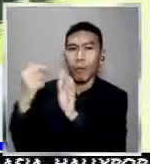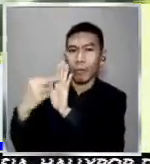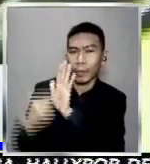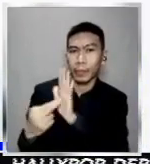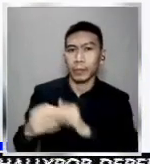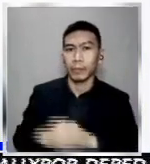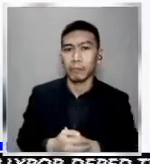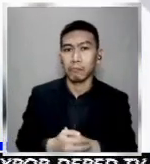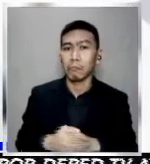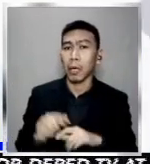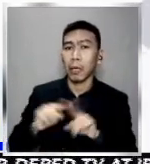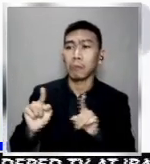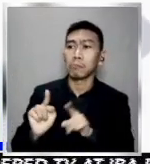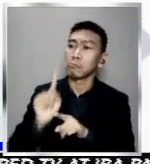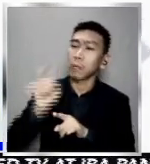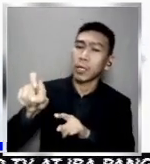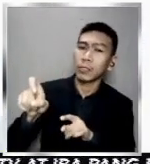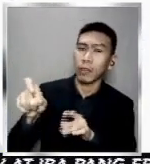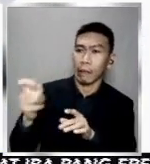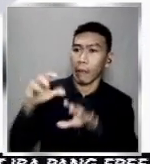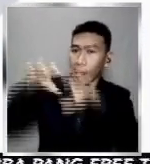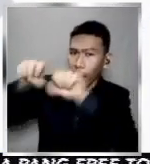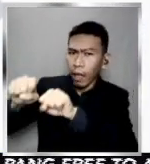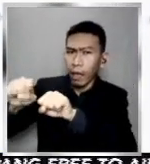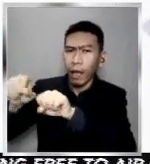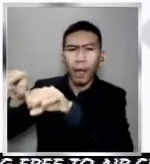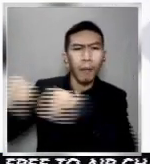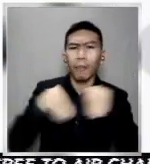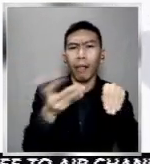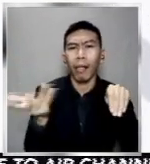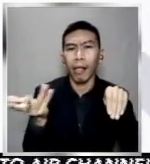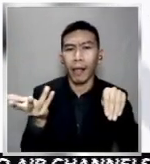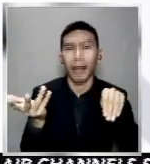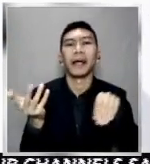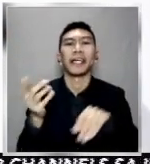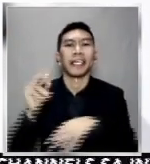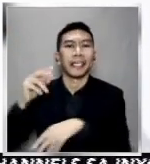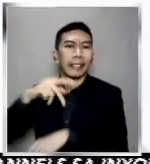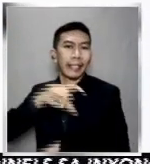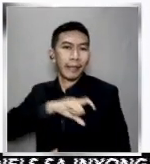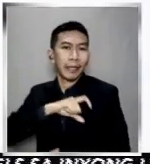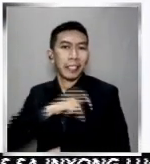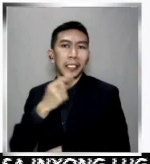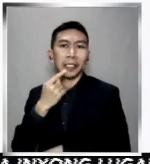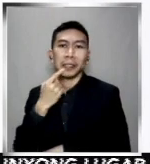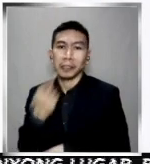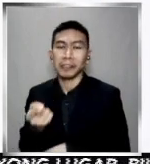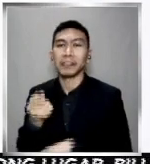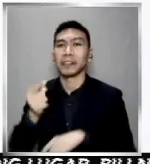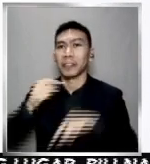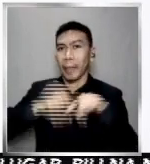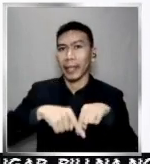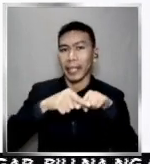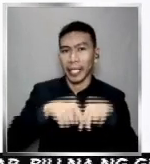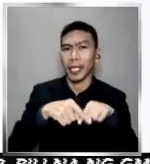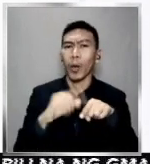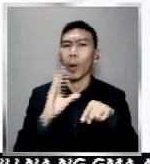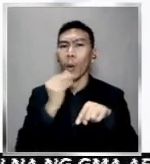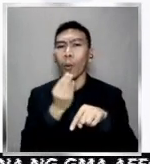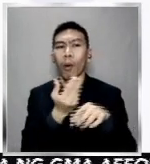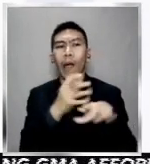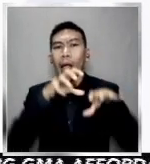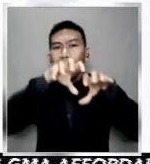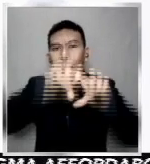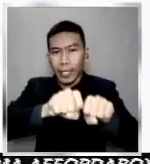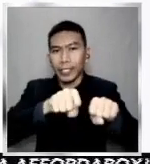ang mga naaresto? Ayon sa PNP, nakadepende ito sa nag-operate na police station o unit sa mga quarantine violators. Depende rin daw sa mga